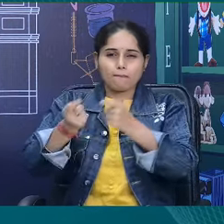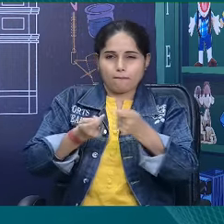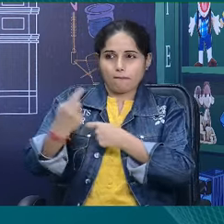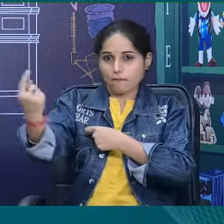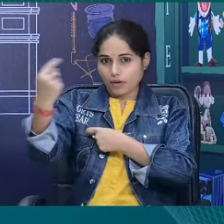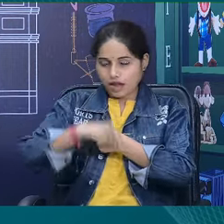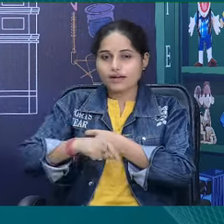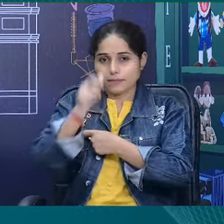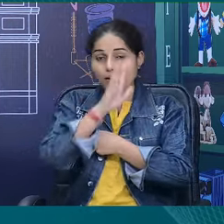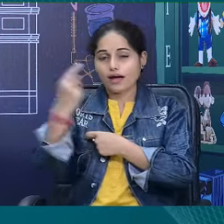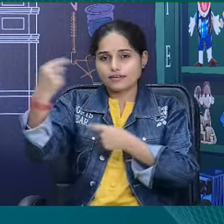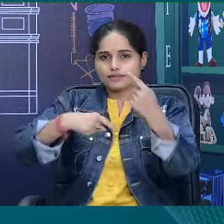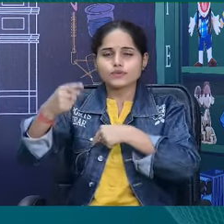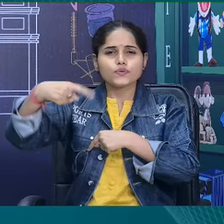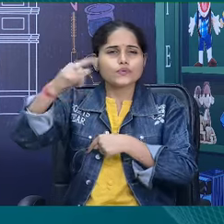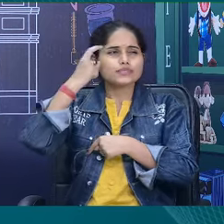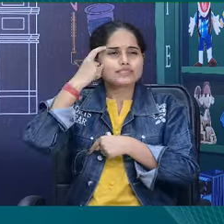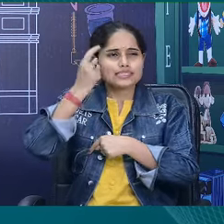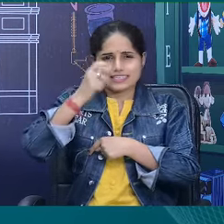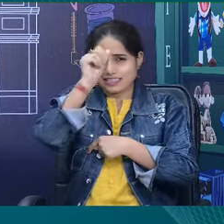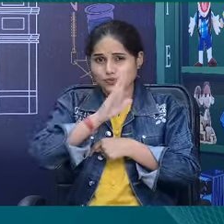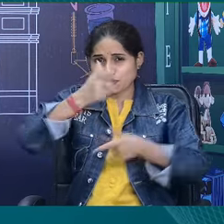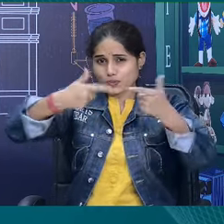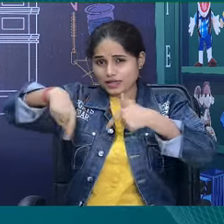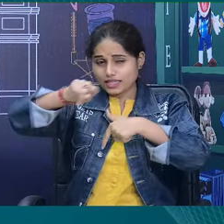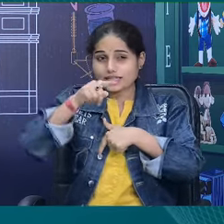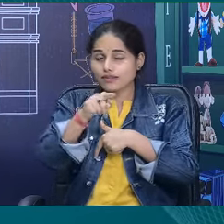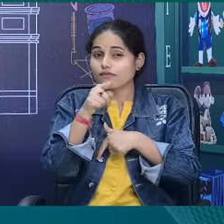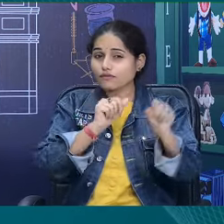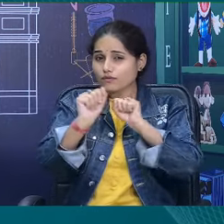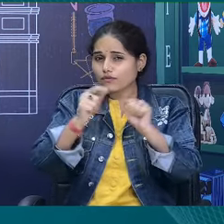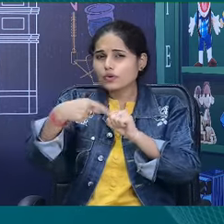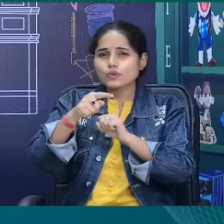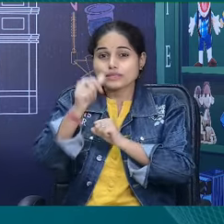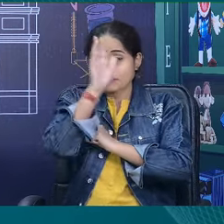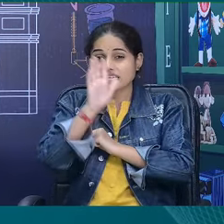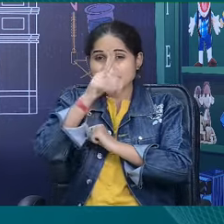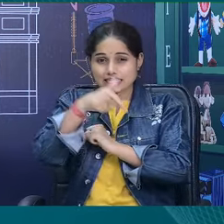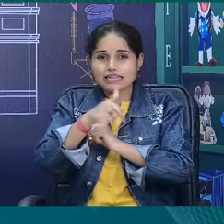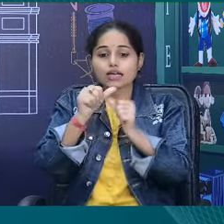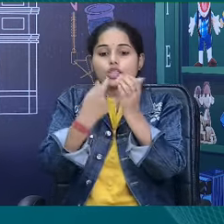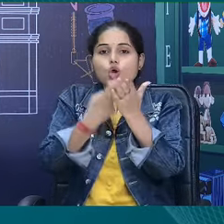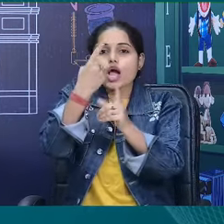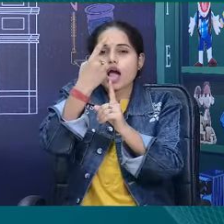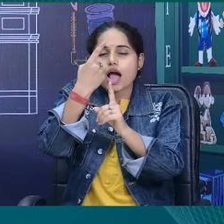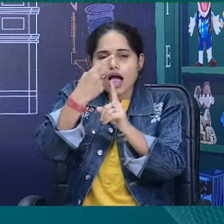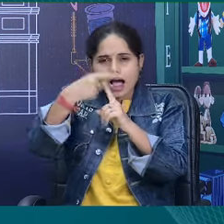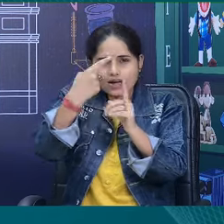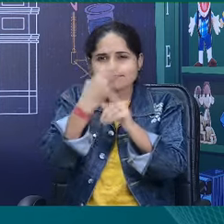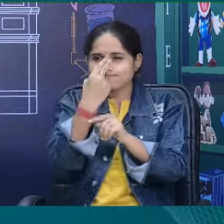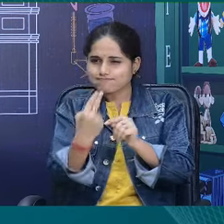मानना यह था कि जो हम हिंदुस्तानी हैं वो इंडियन आर्ट फॉर्म को बहुत अच्छे से डिपिक्ट नहीं कर सकते रिप्रेजेंट नहीं कर सकते नहीं दर्शा